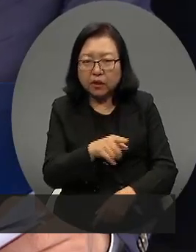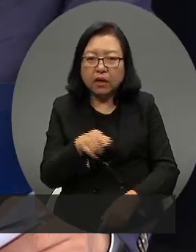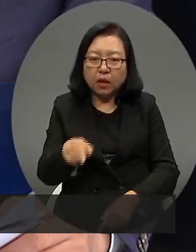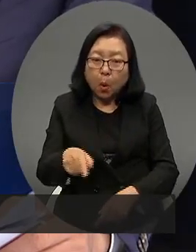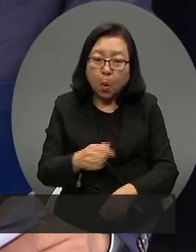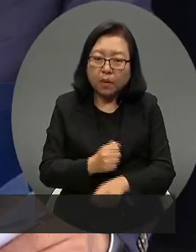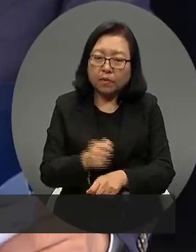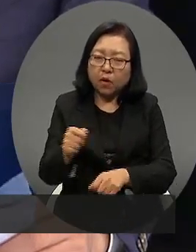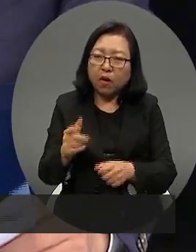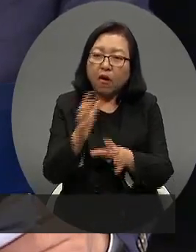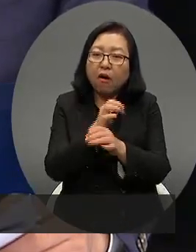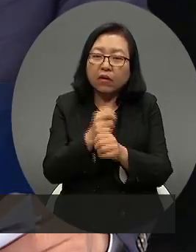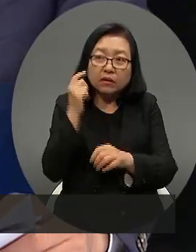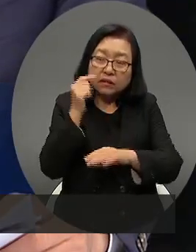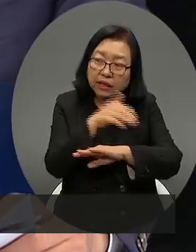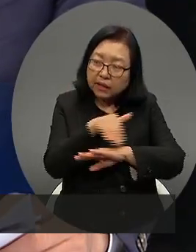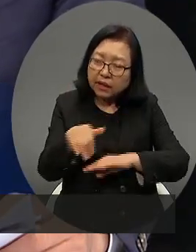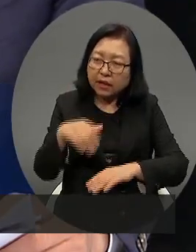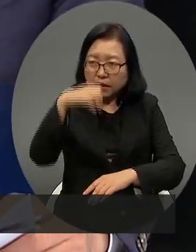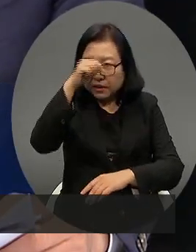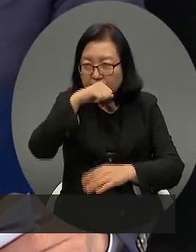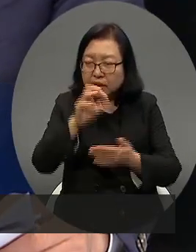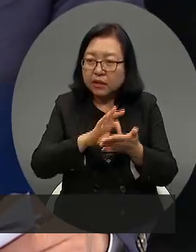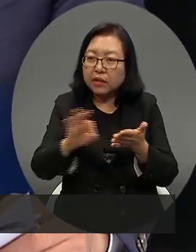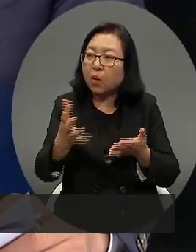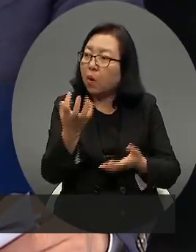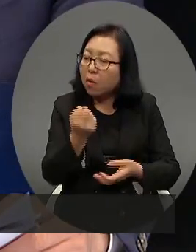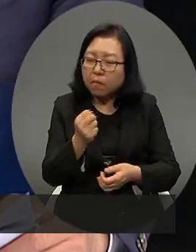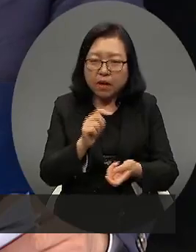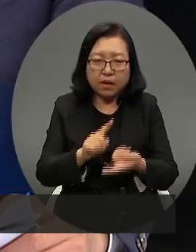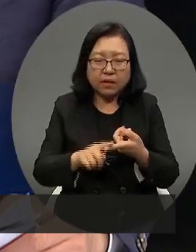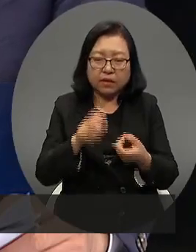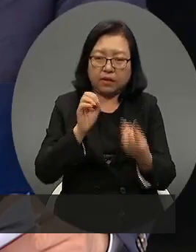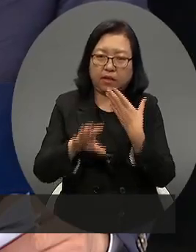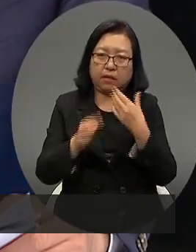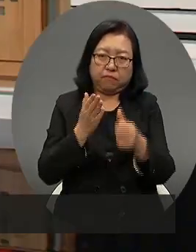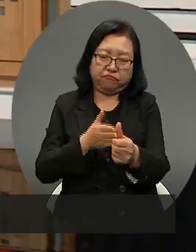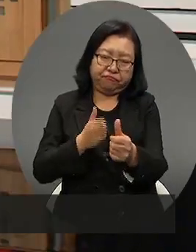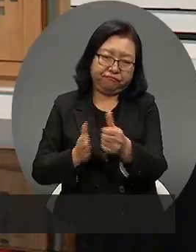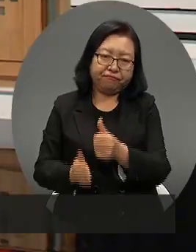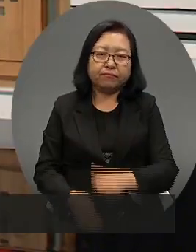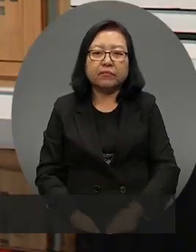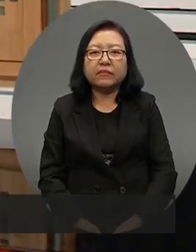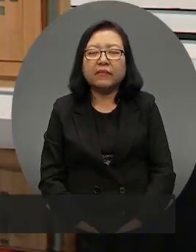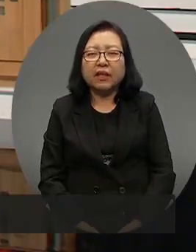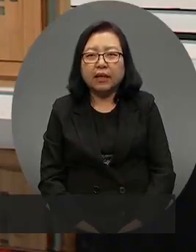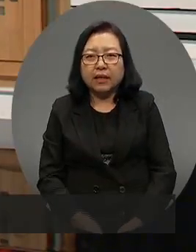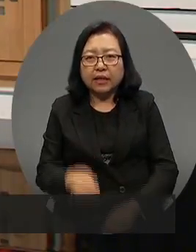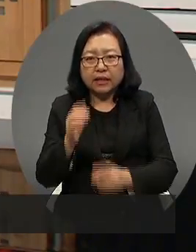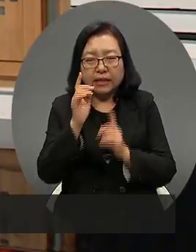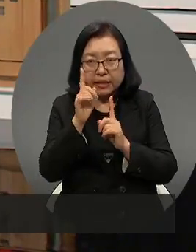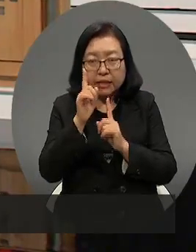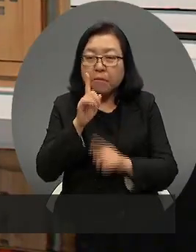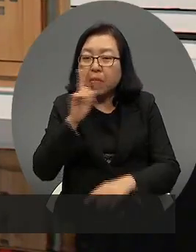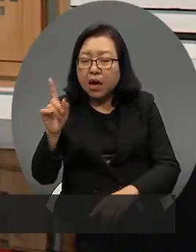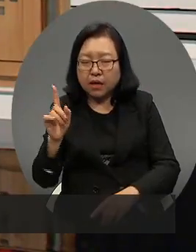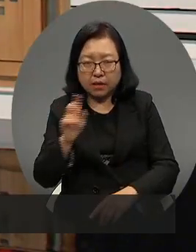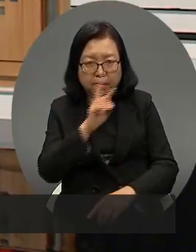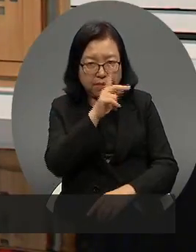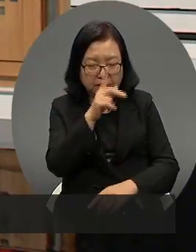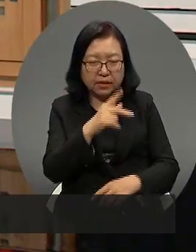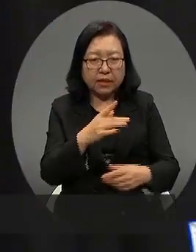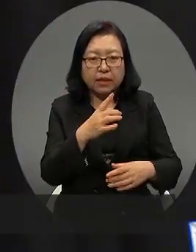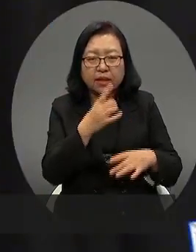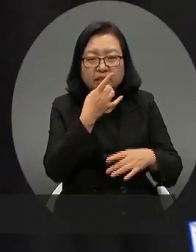하실 거 계획인지 그리고 예산이 얼마나 들어가는지에 대해서 답변 부탁드리겠습니다 이재한 후보는 박후보의 쌀가격